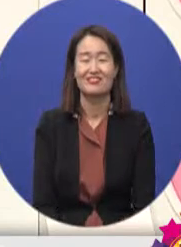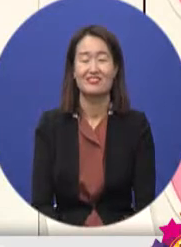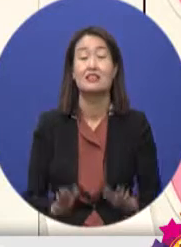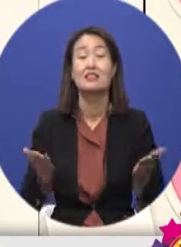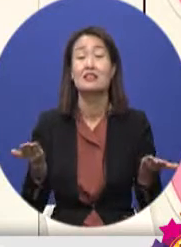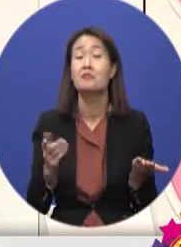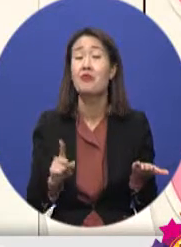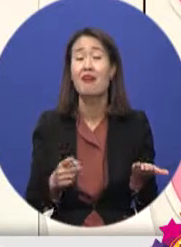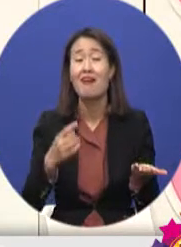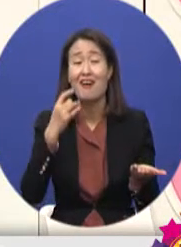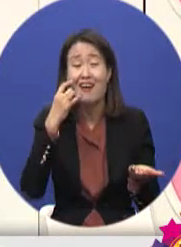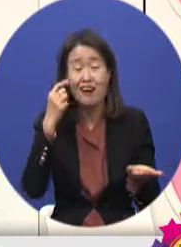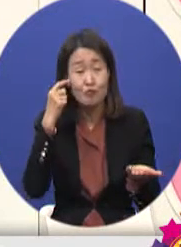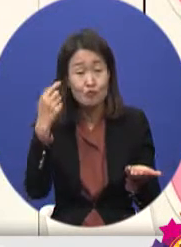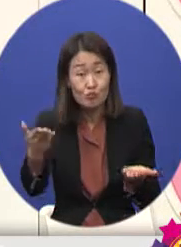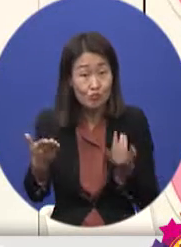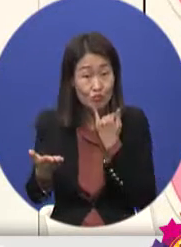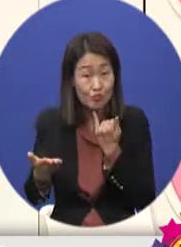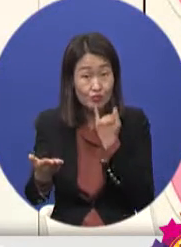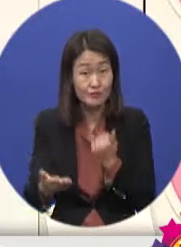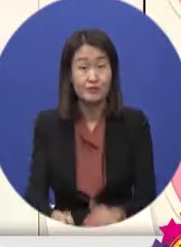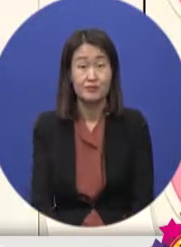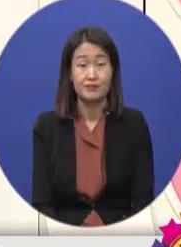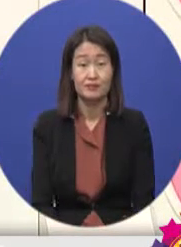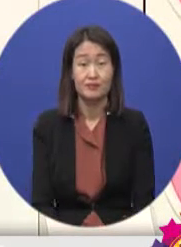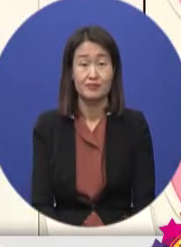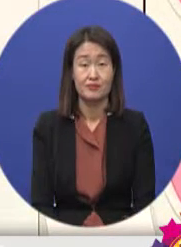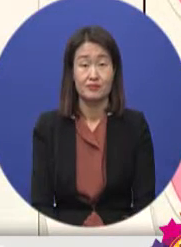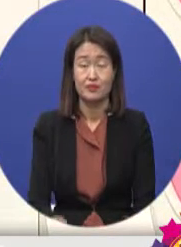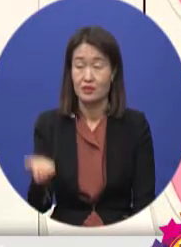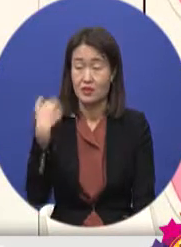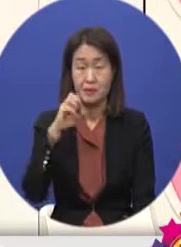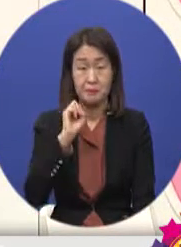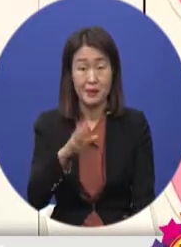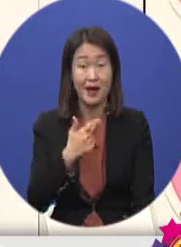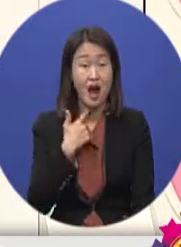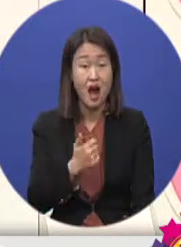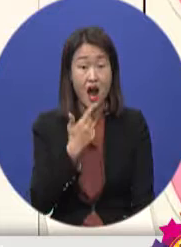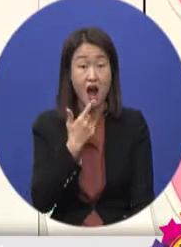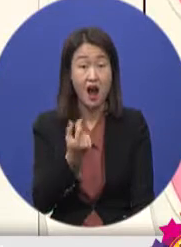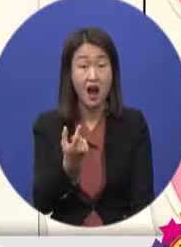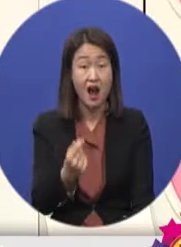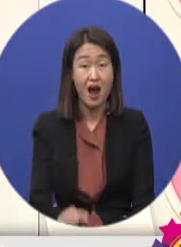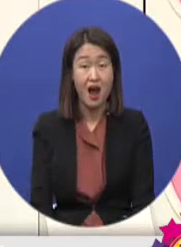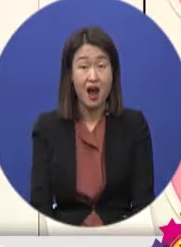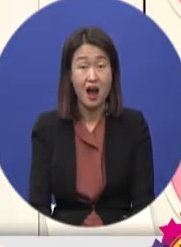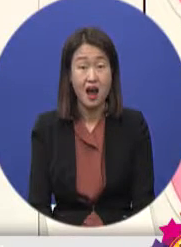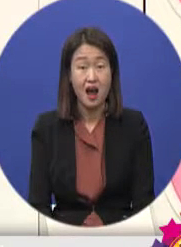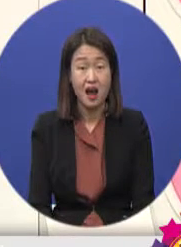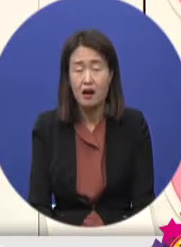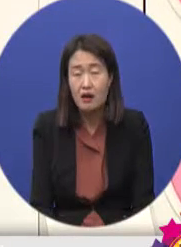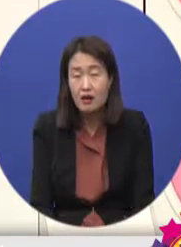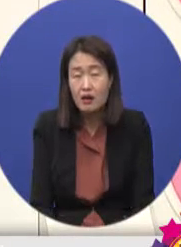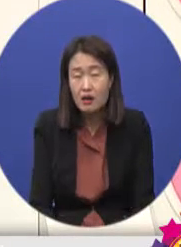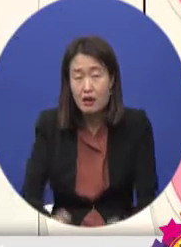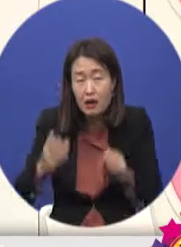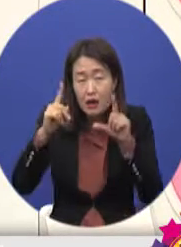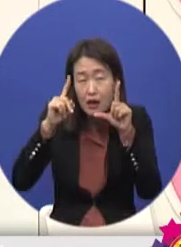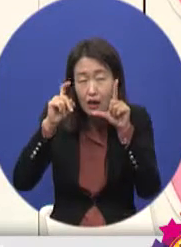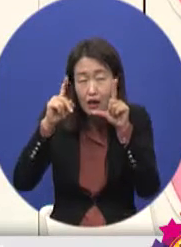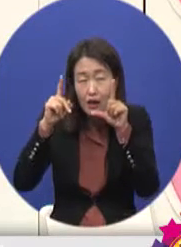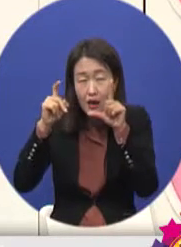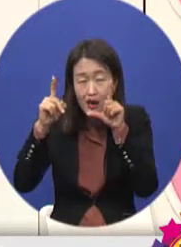어떤 직장인지 살짝 여쭤봐도 될까요? 예, 전에 말씀드렸는데, 예. 네, 사진을 하고 있습니다.